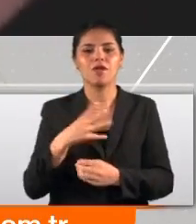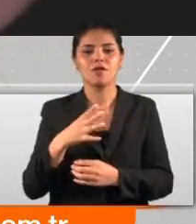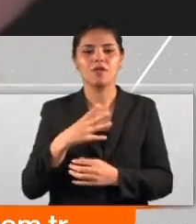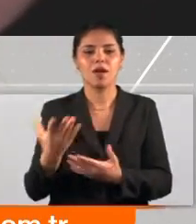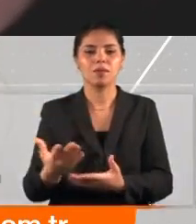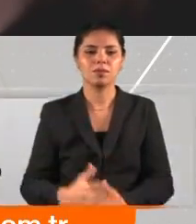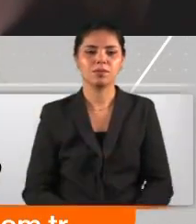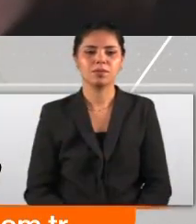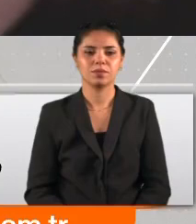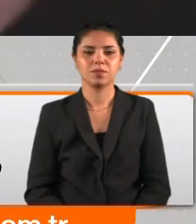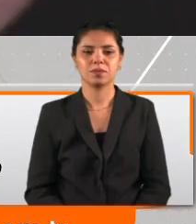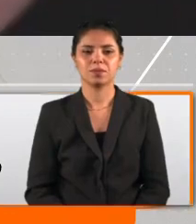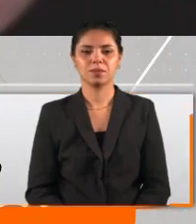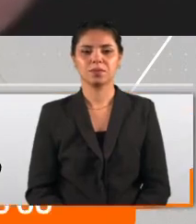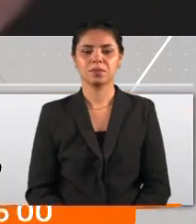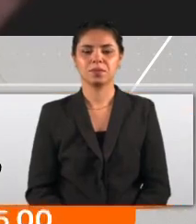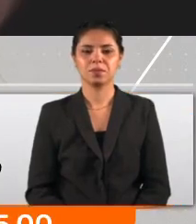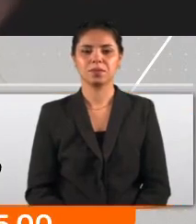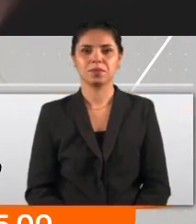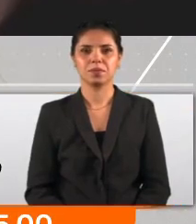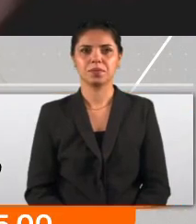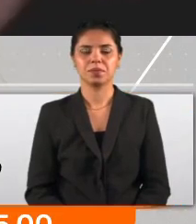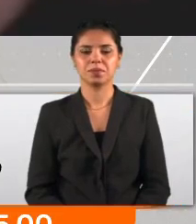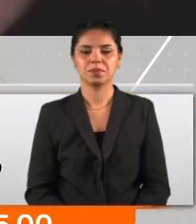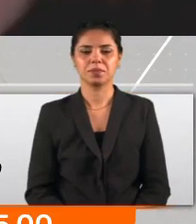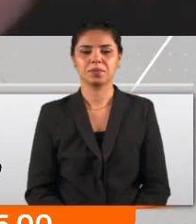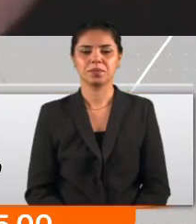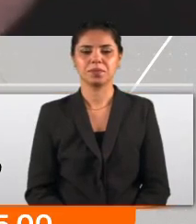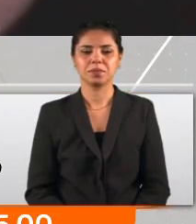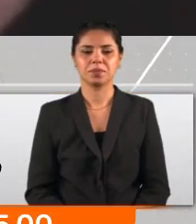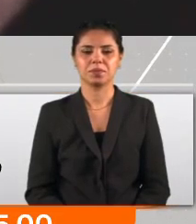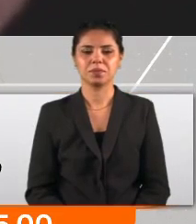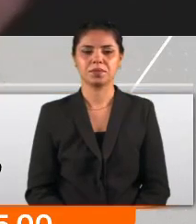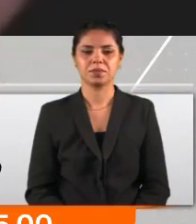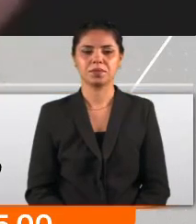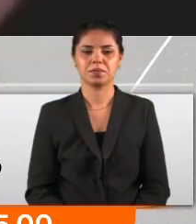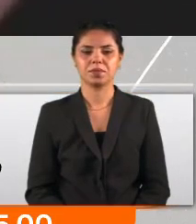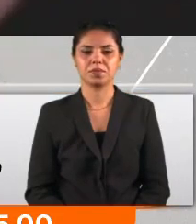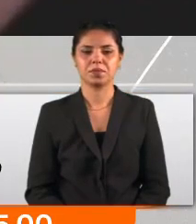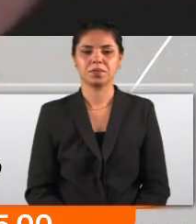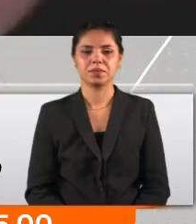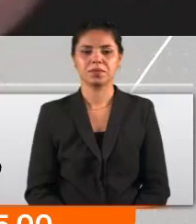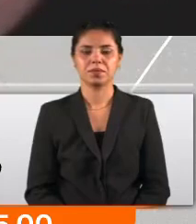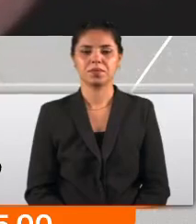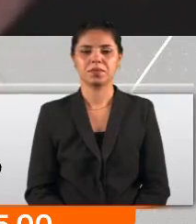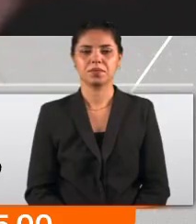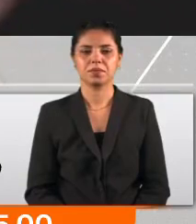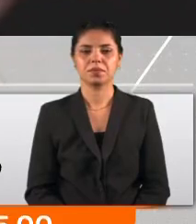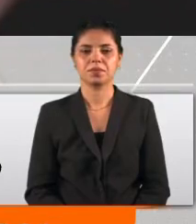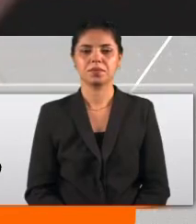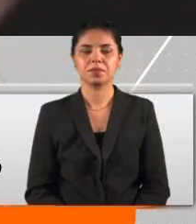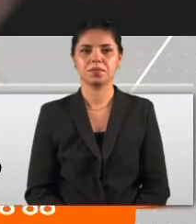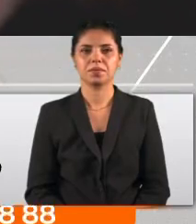elinizi çekmeniz. Bu sinirsel bir iletiyle olur. Eğer bu sinirsel ileti bozulursa siz bu hareketi yapamazsınız. İşte buradaki sinirsel